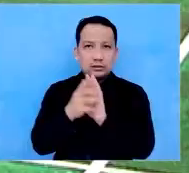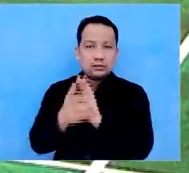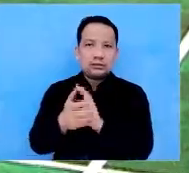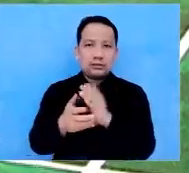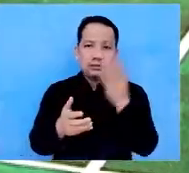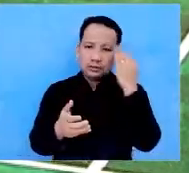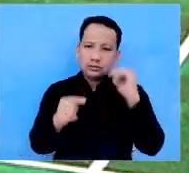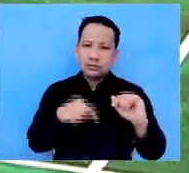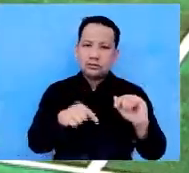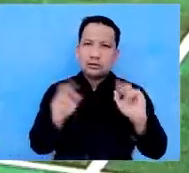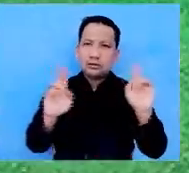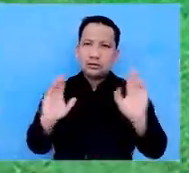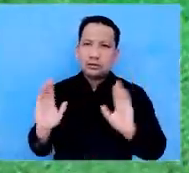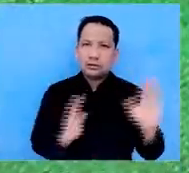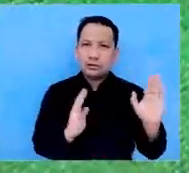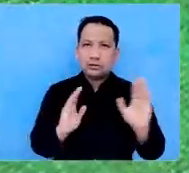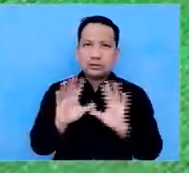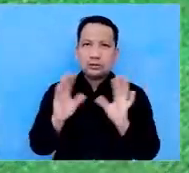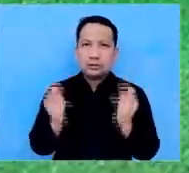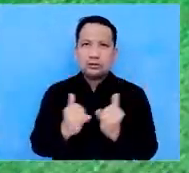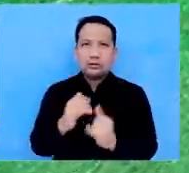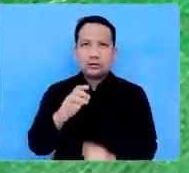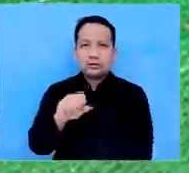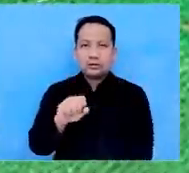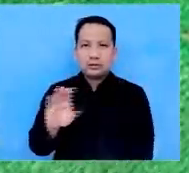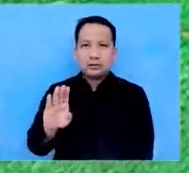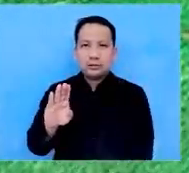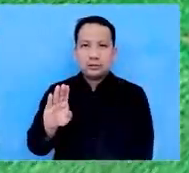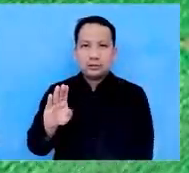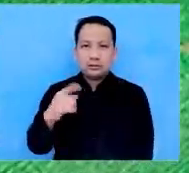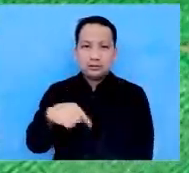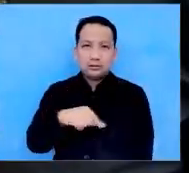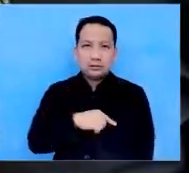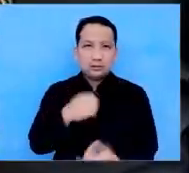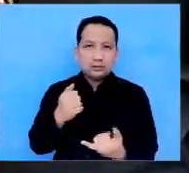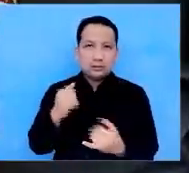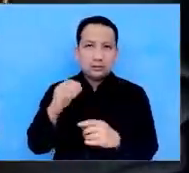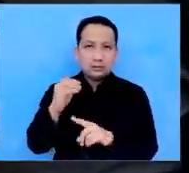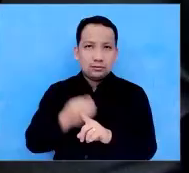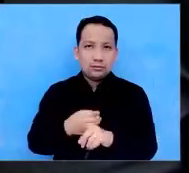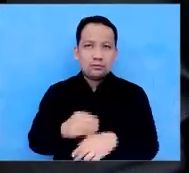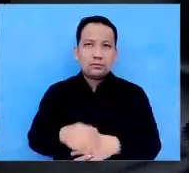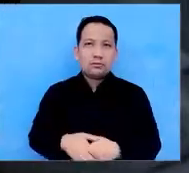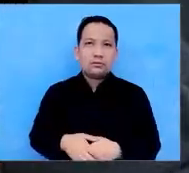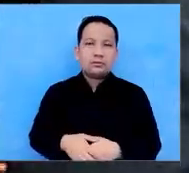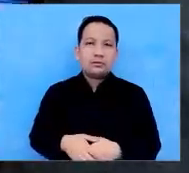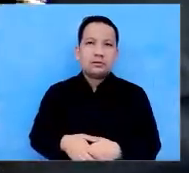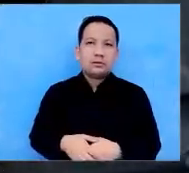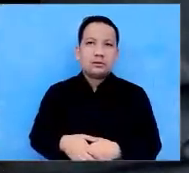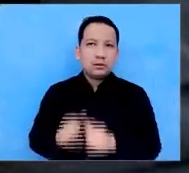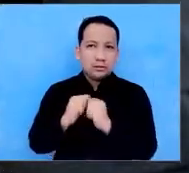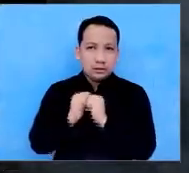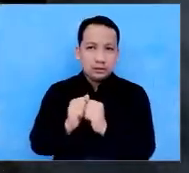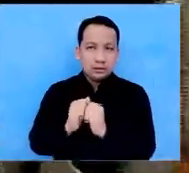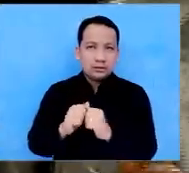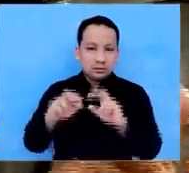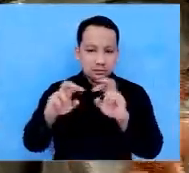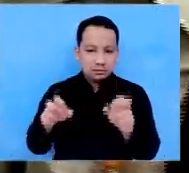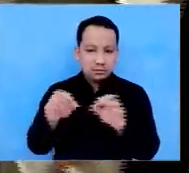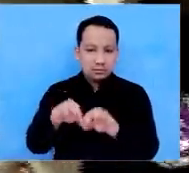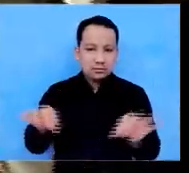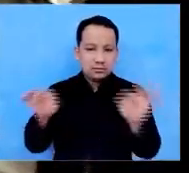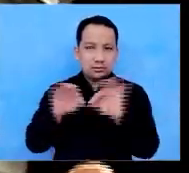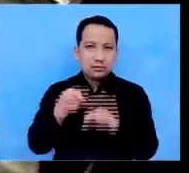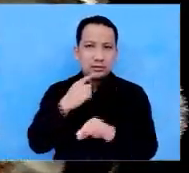alamin ang paghahanda para sa barangay at sangguniang kabataan elections ngayong Oktubre. Kabilang sa mga isyu na kailangan tugunan